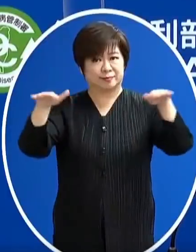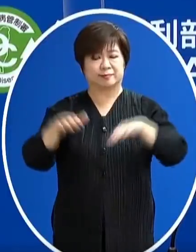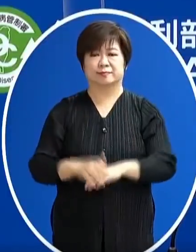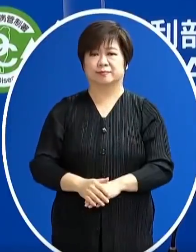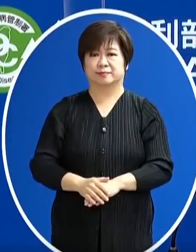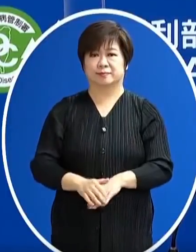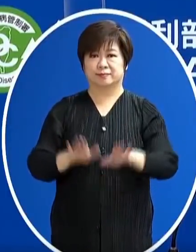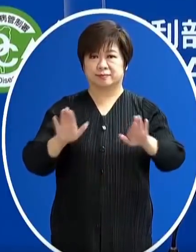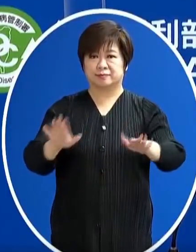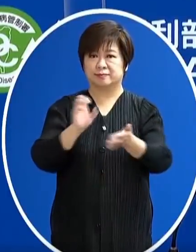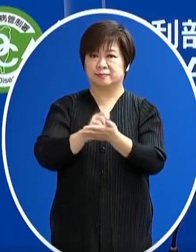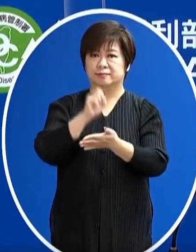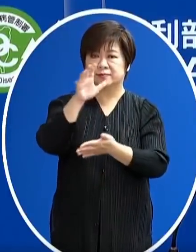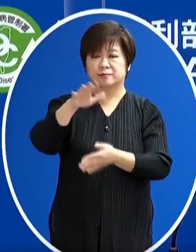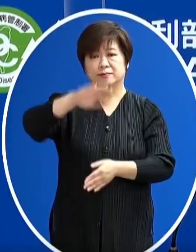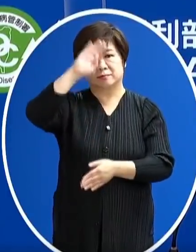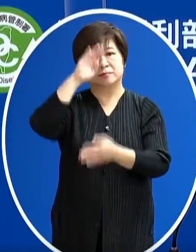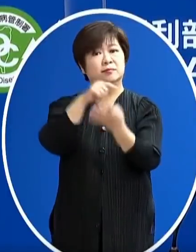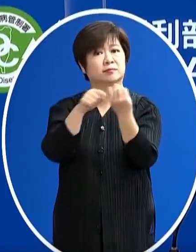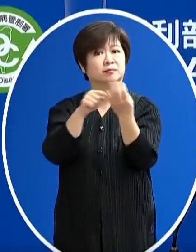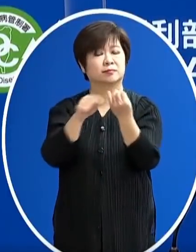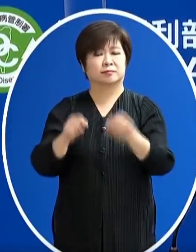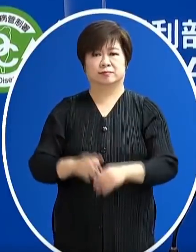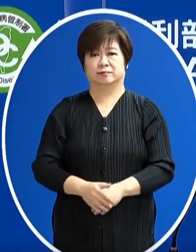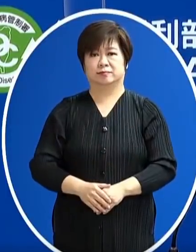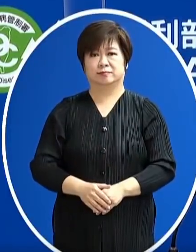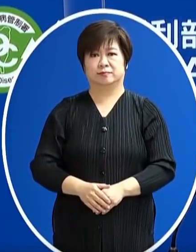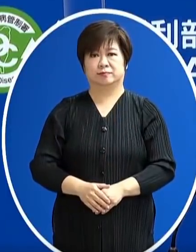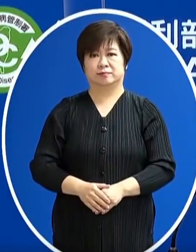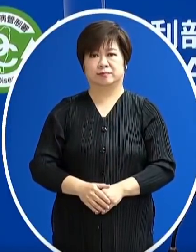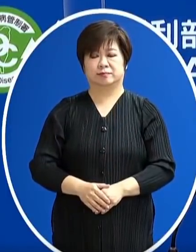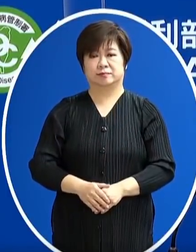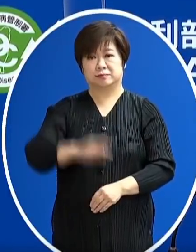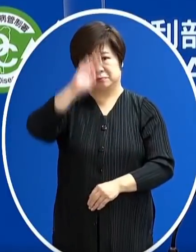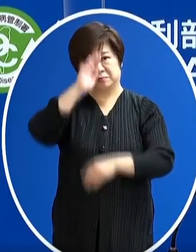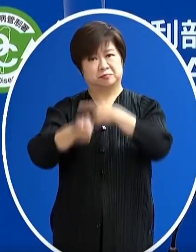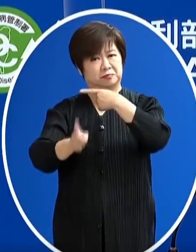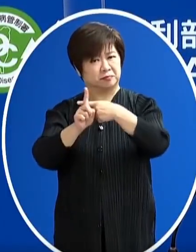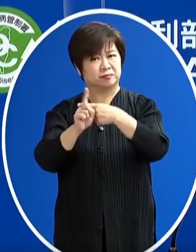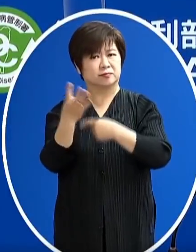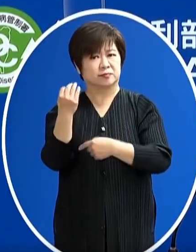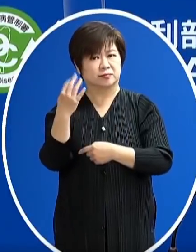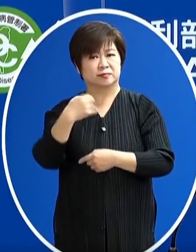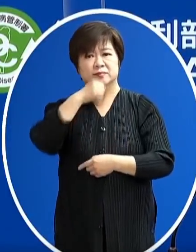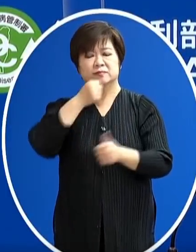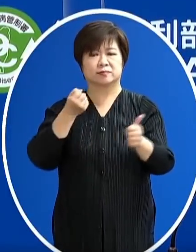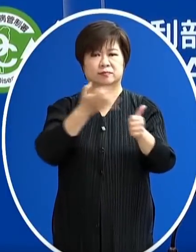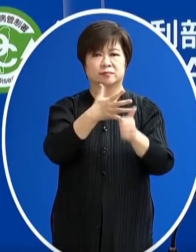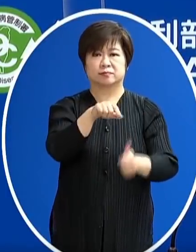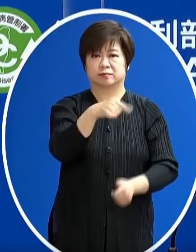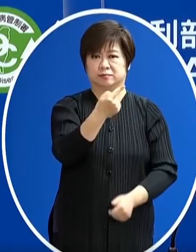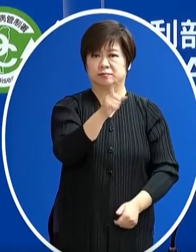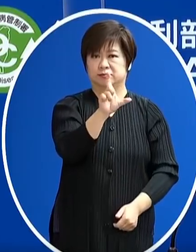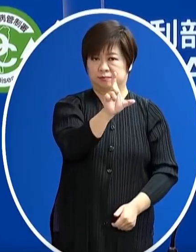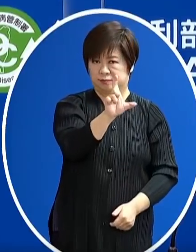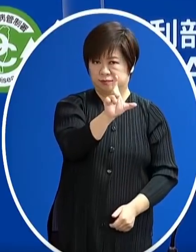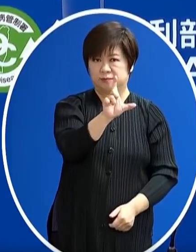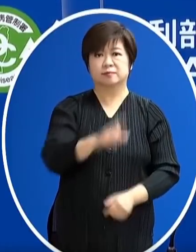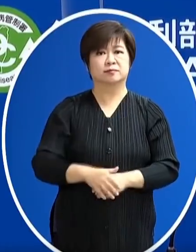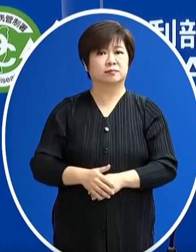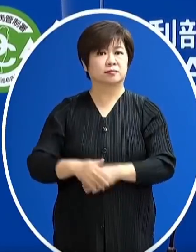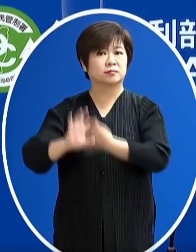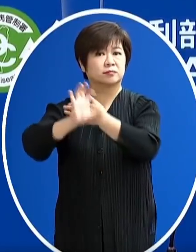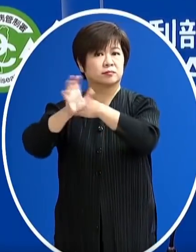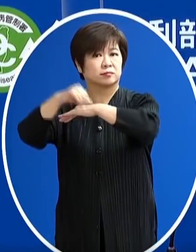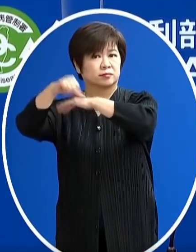先跟大家报告今天确定的病例哈。今天的确定病例，本土有160例，那境